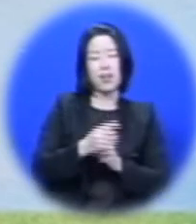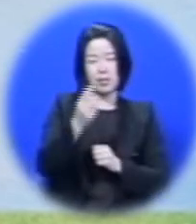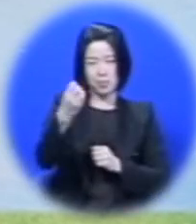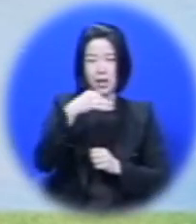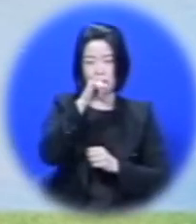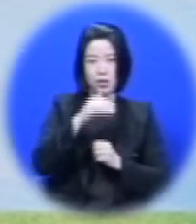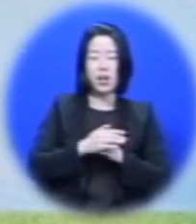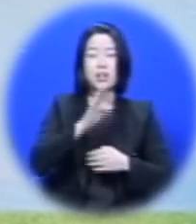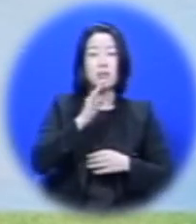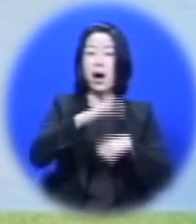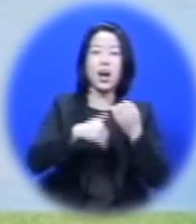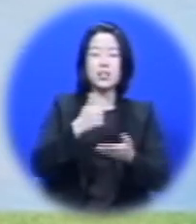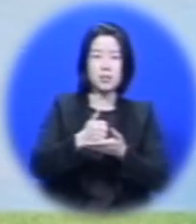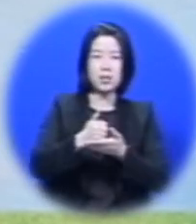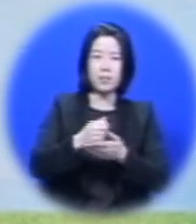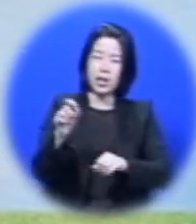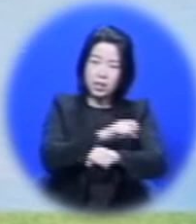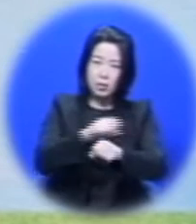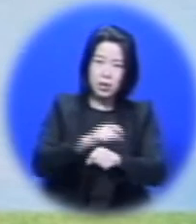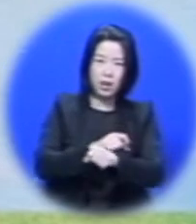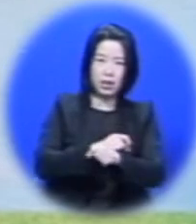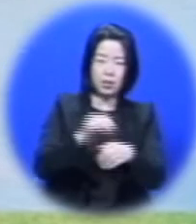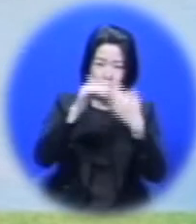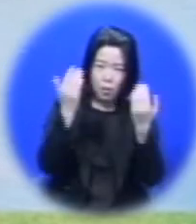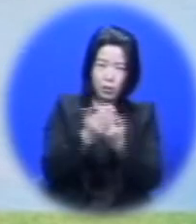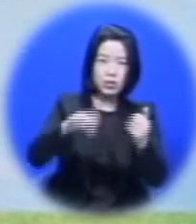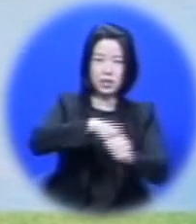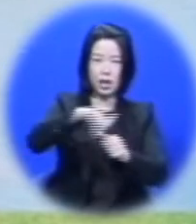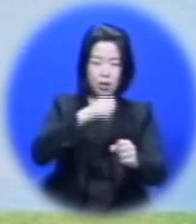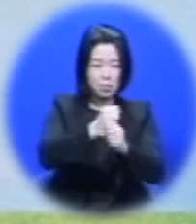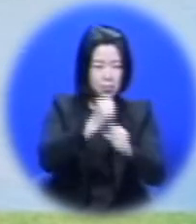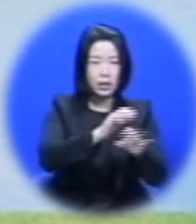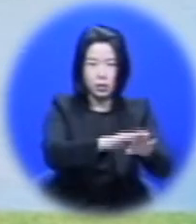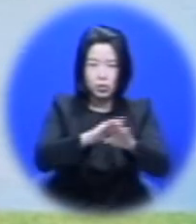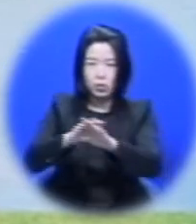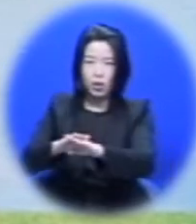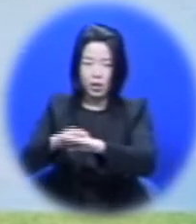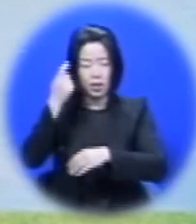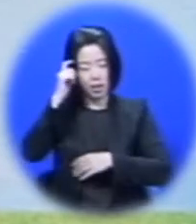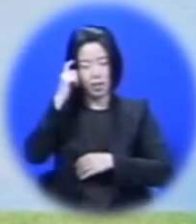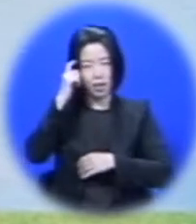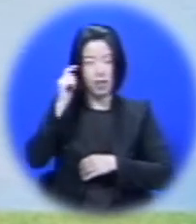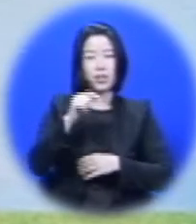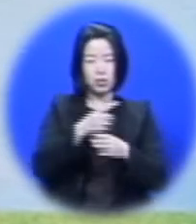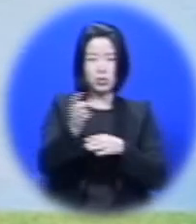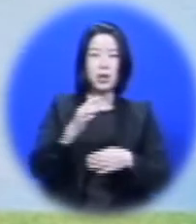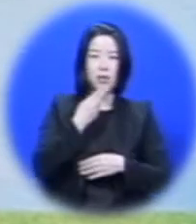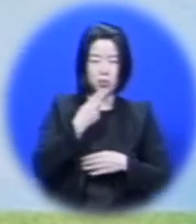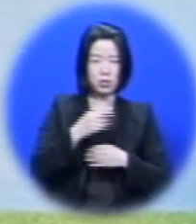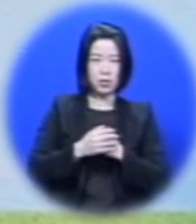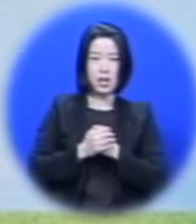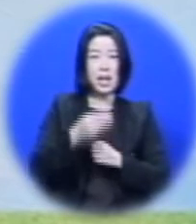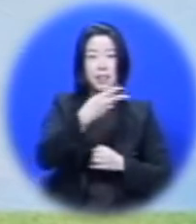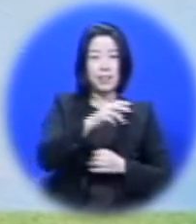정말 하나님이 무슨 특별하게 이렇게 모든 상황을 만들어 놓았다고밖에 생각할 수가 없는 상황이더라.